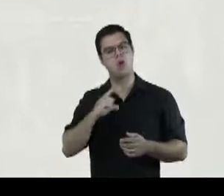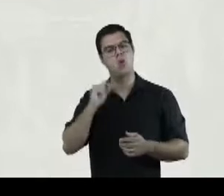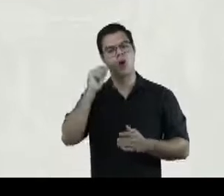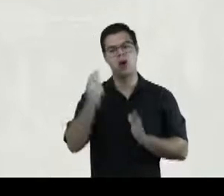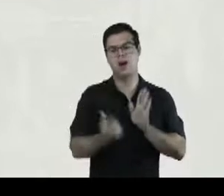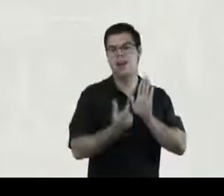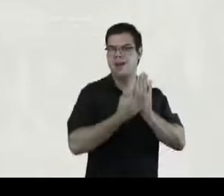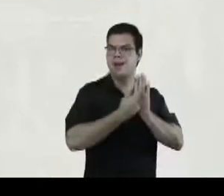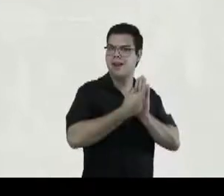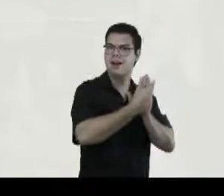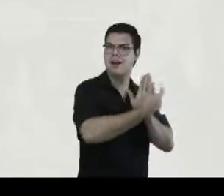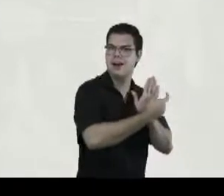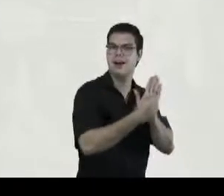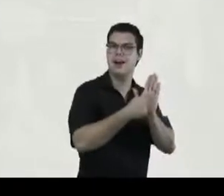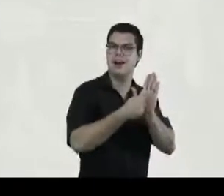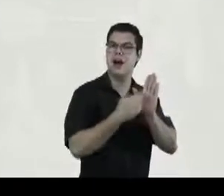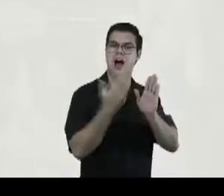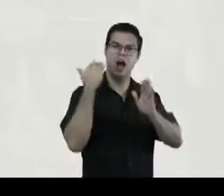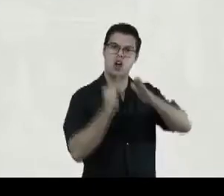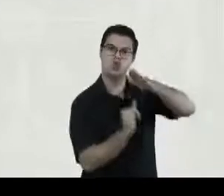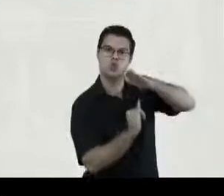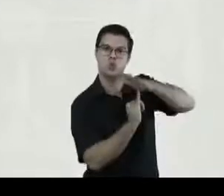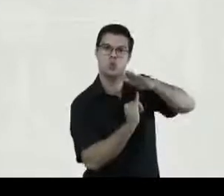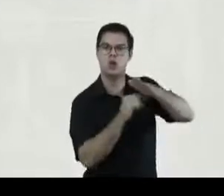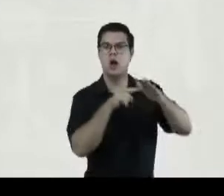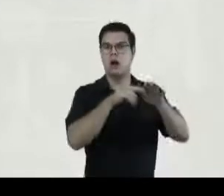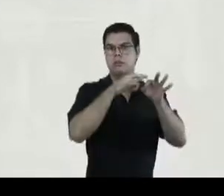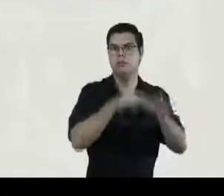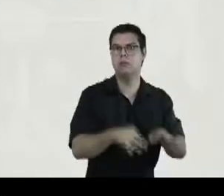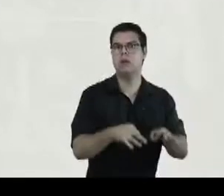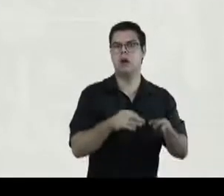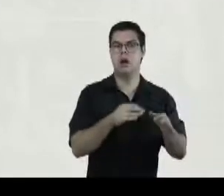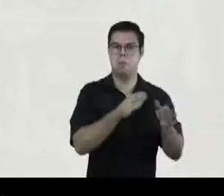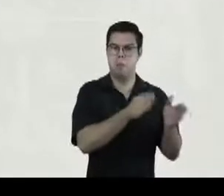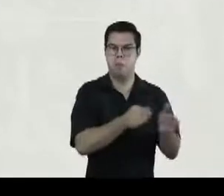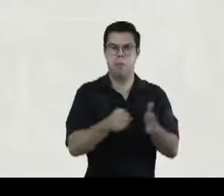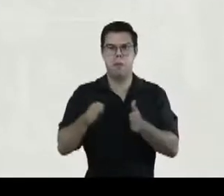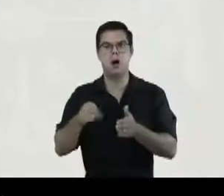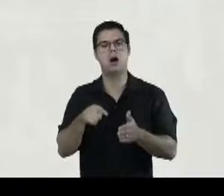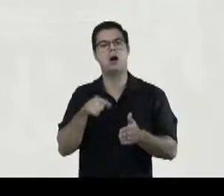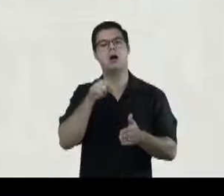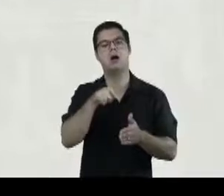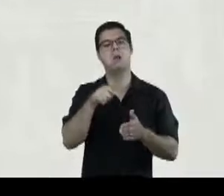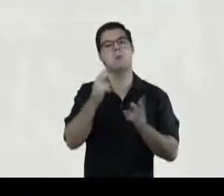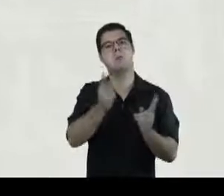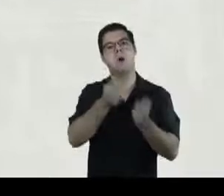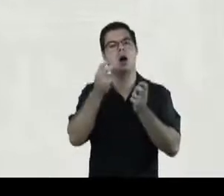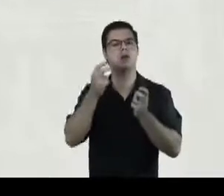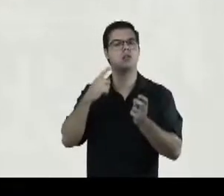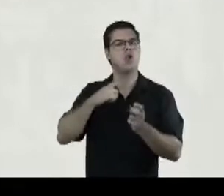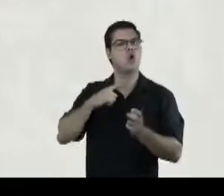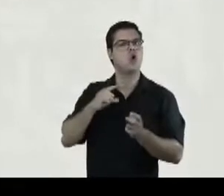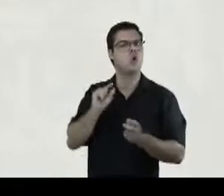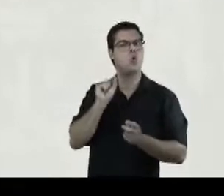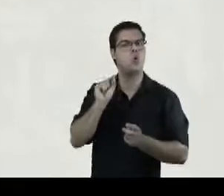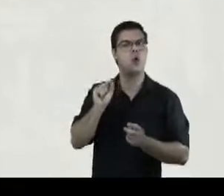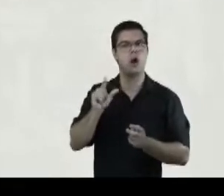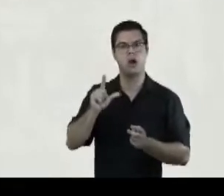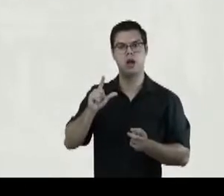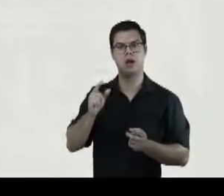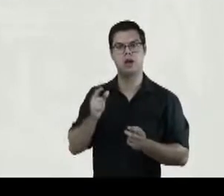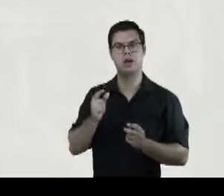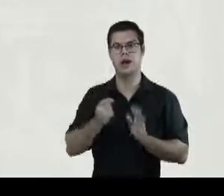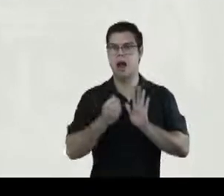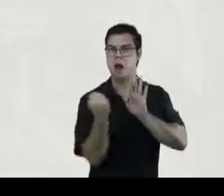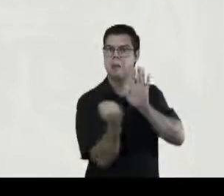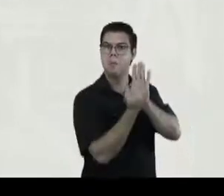précise. Elle note par exemple la présence d'une marque typographique qu'ils n'ont pas reproduite, mais ils indiquent qu'elle